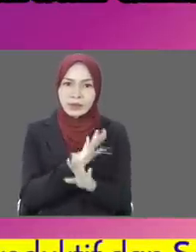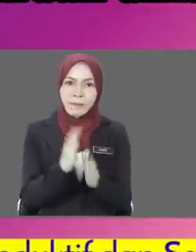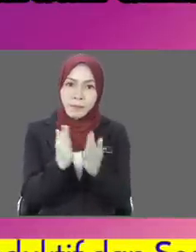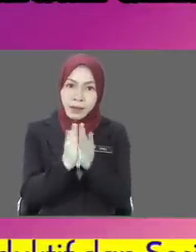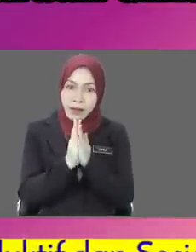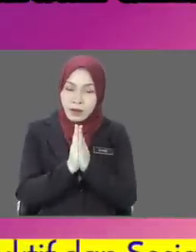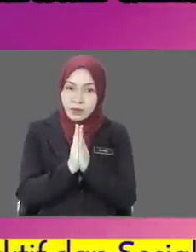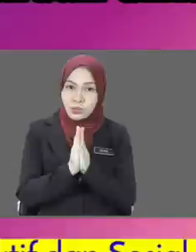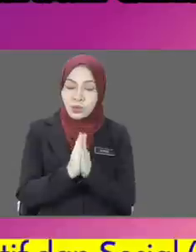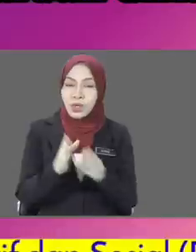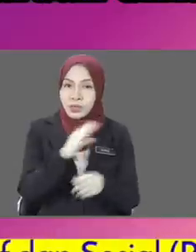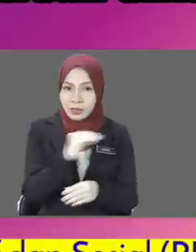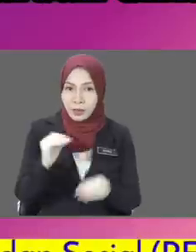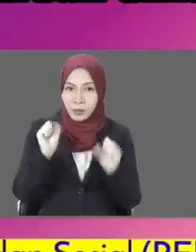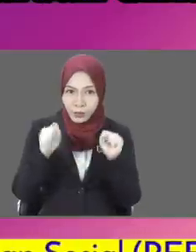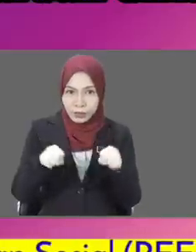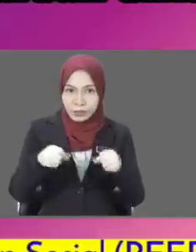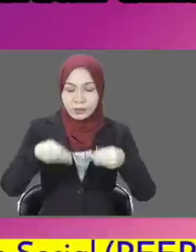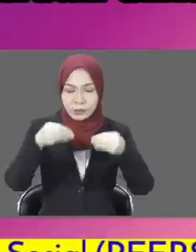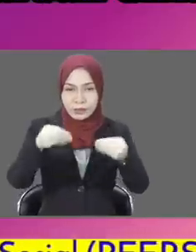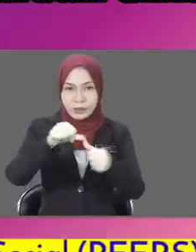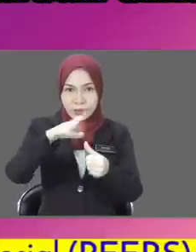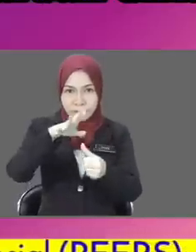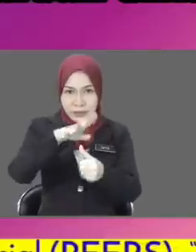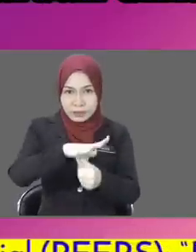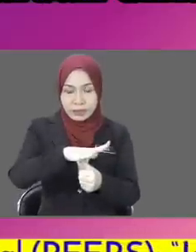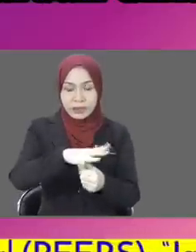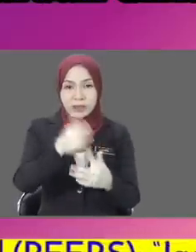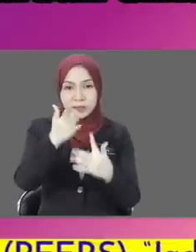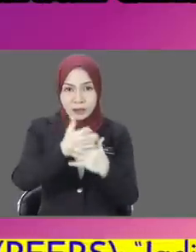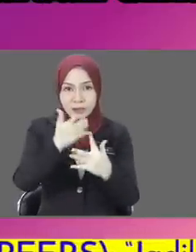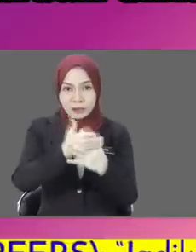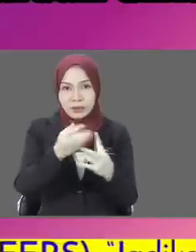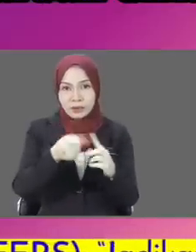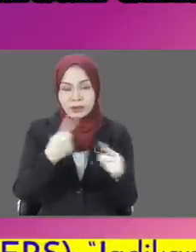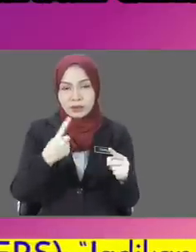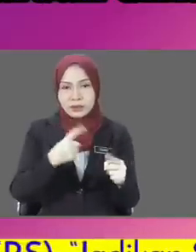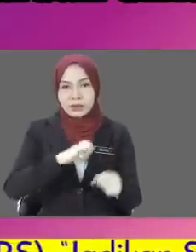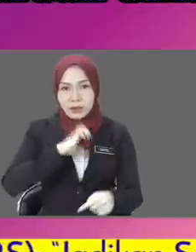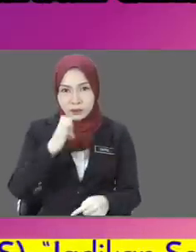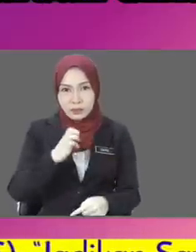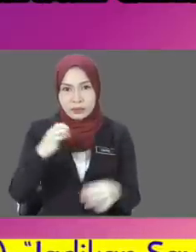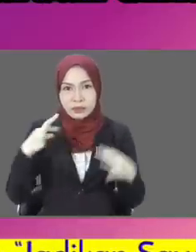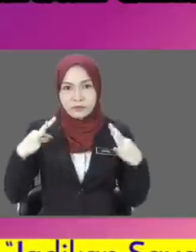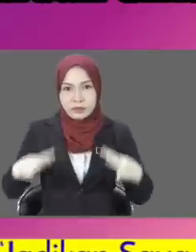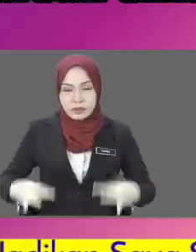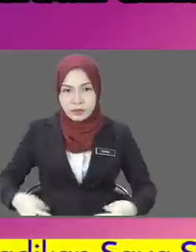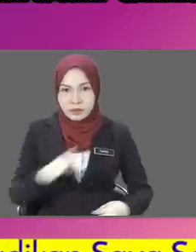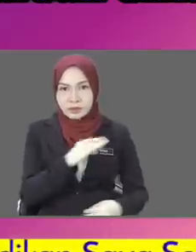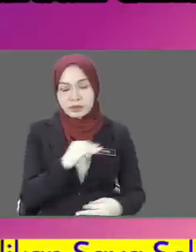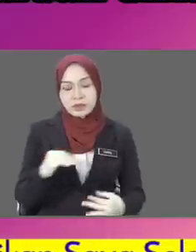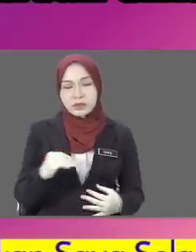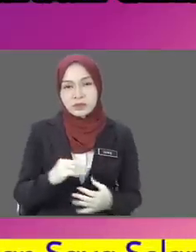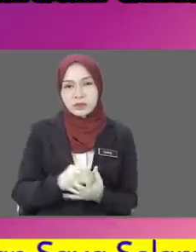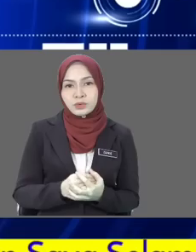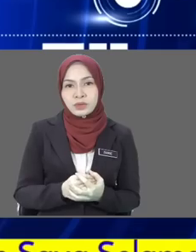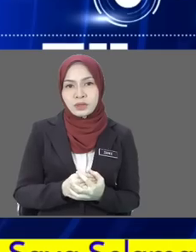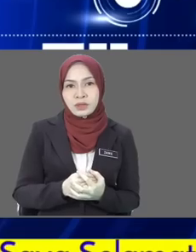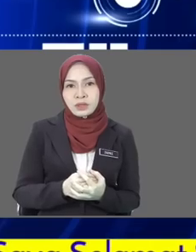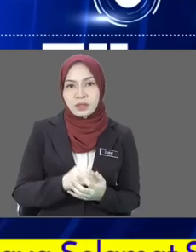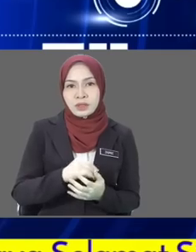ia memberi kesan sebagai satu gangguan dari segi emosi fisika dan juga Marwah seseorang